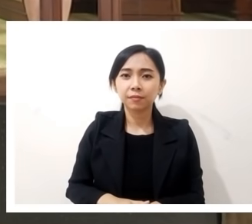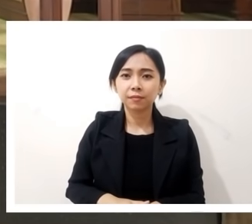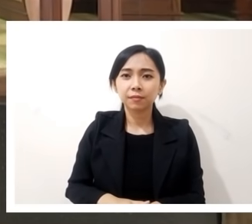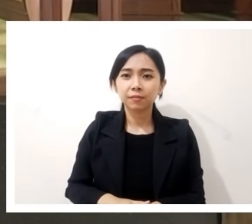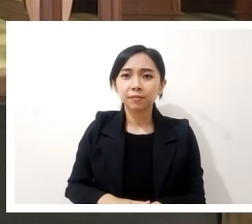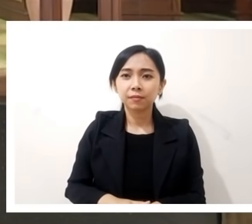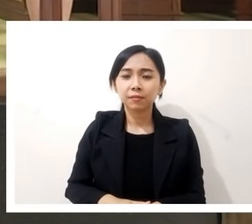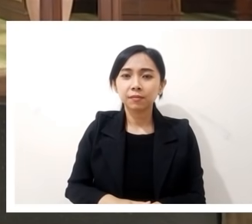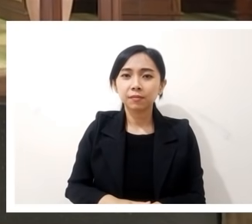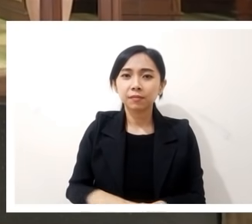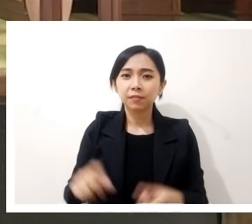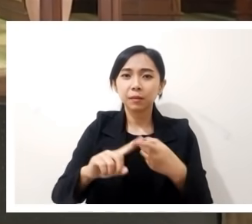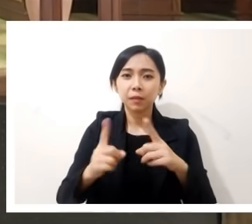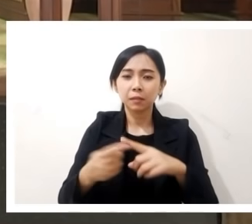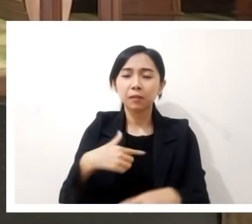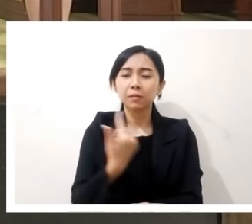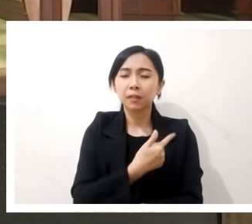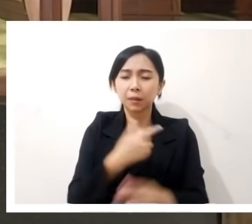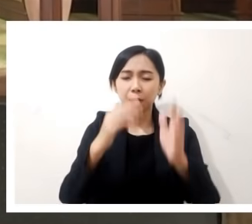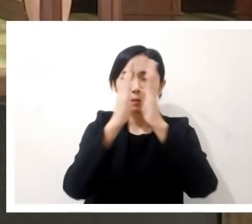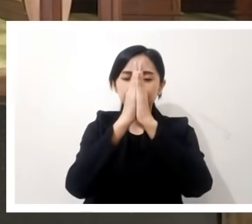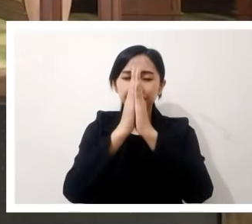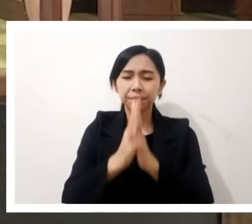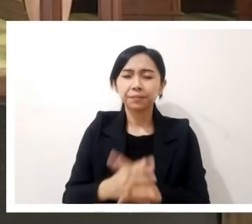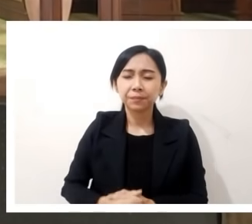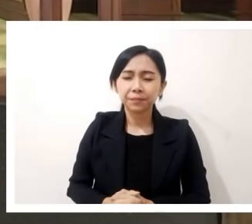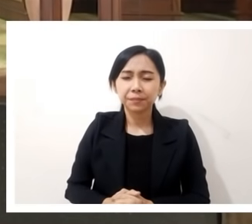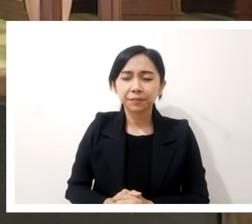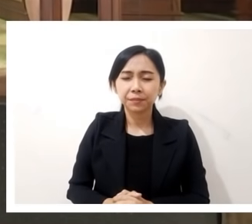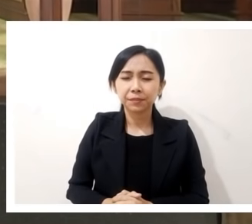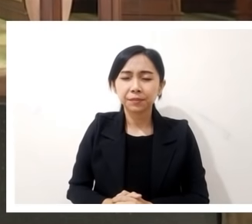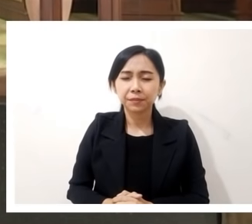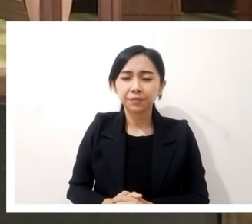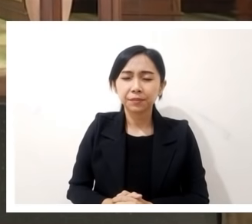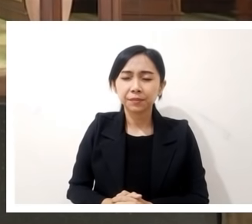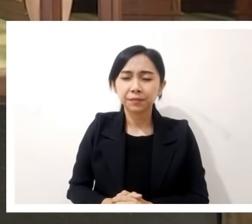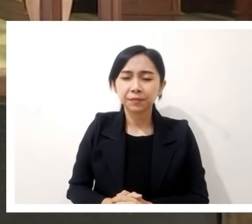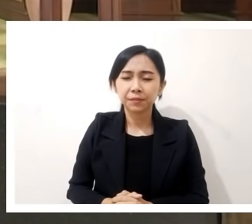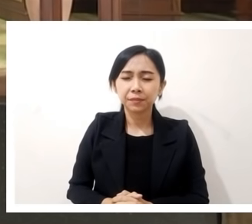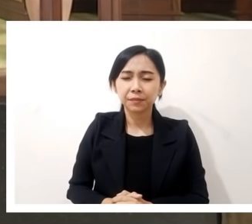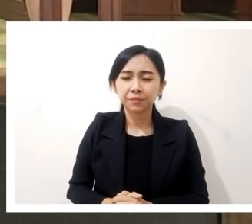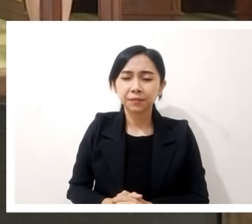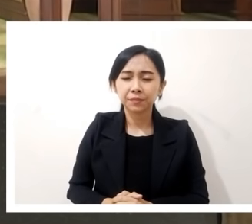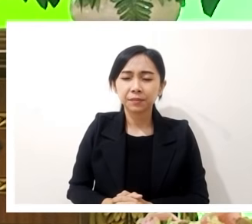Mari saudara kita berdoa sebelum pembacaan Alkitab dan pemberitaan firman Allah, kita berdoa.